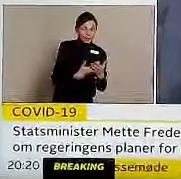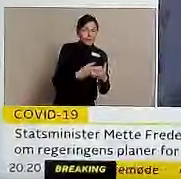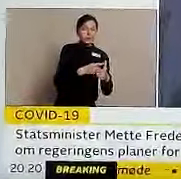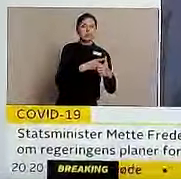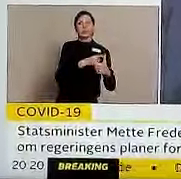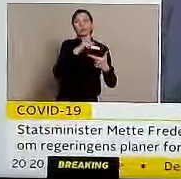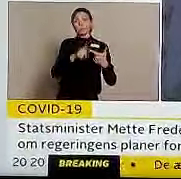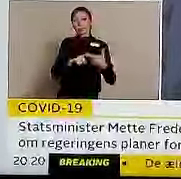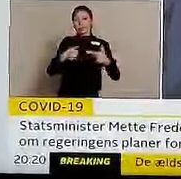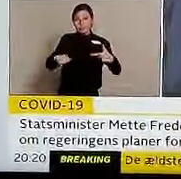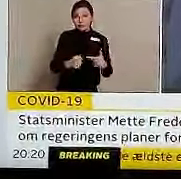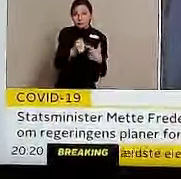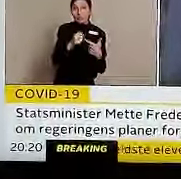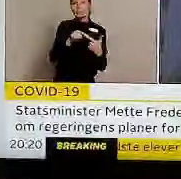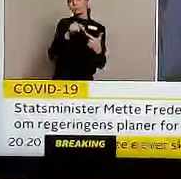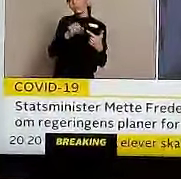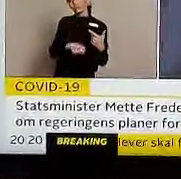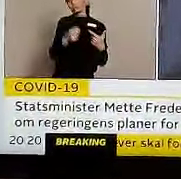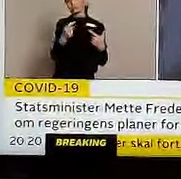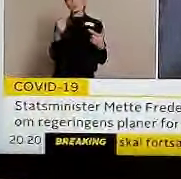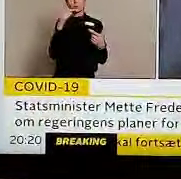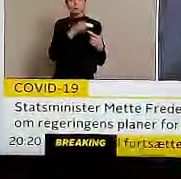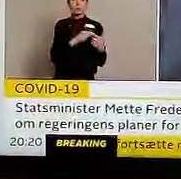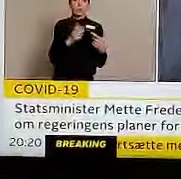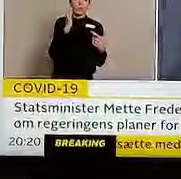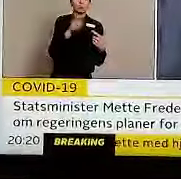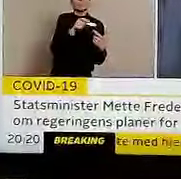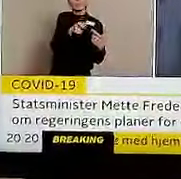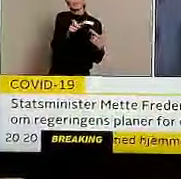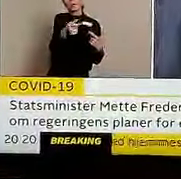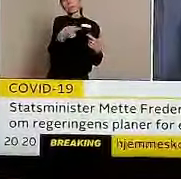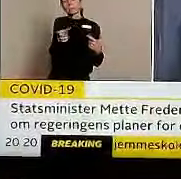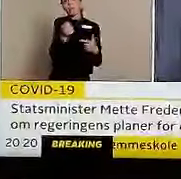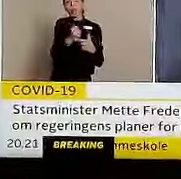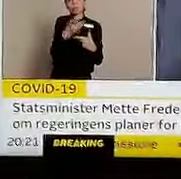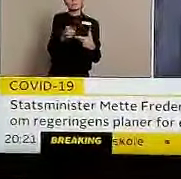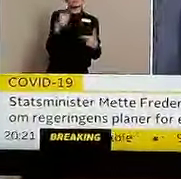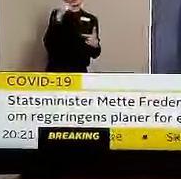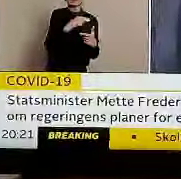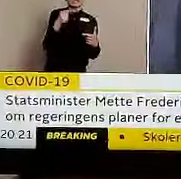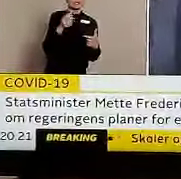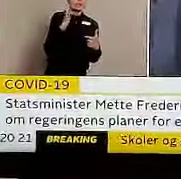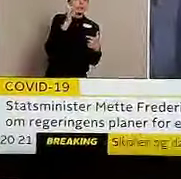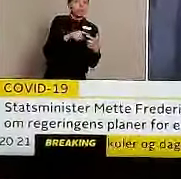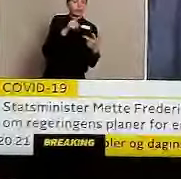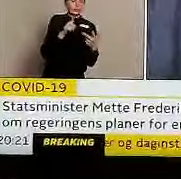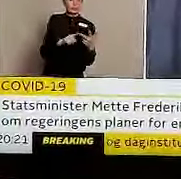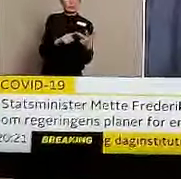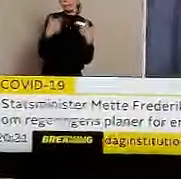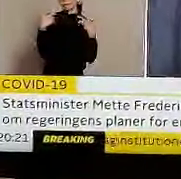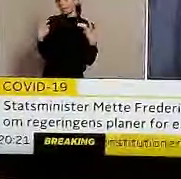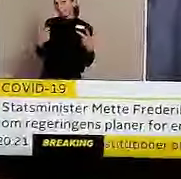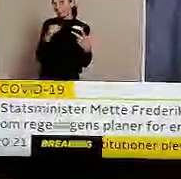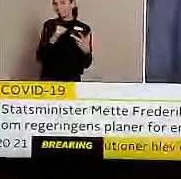أن أعياد ميلاد الملكة قد ألغي ورفضت استقبال الزهور من